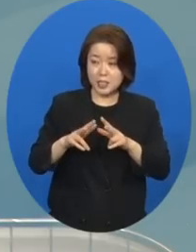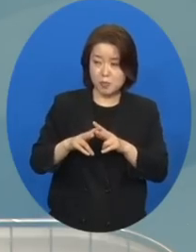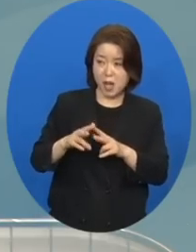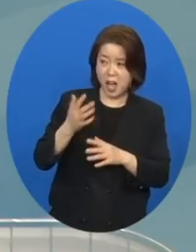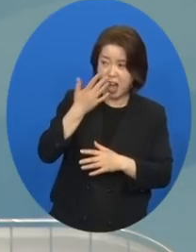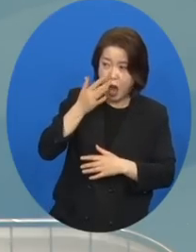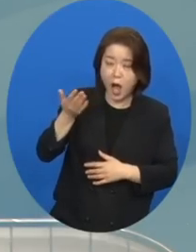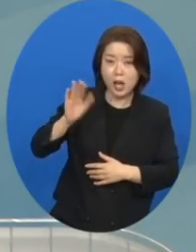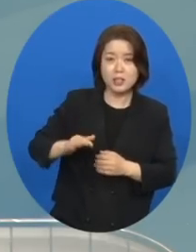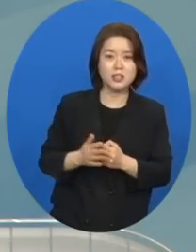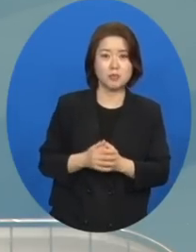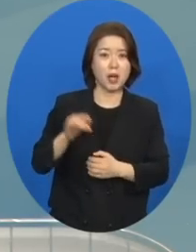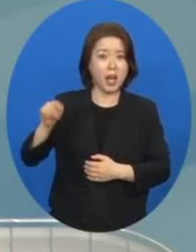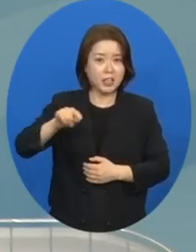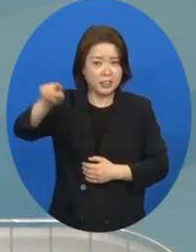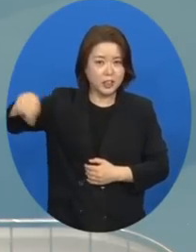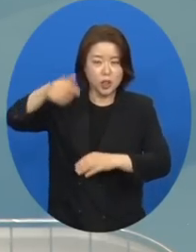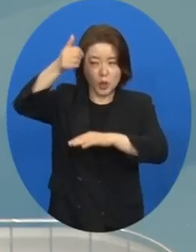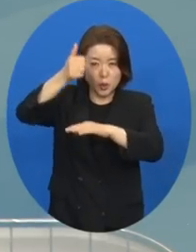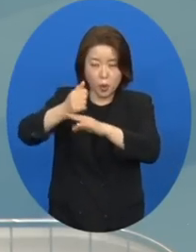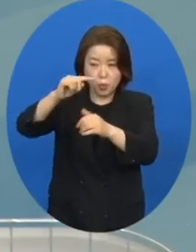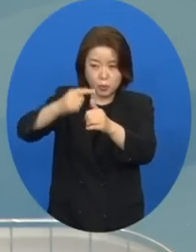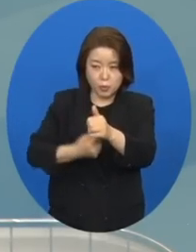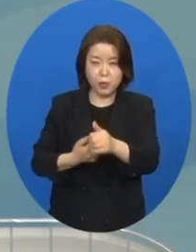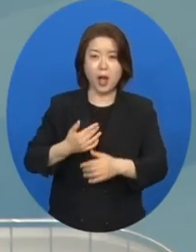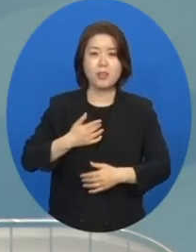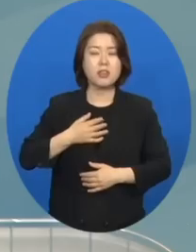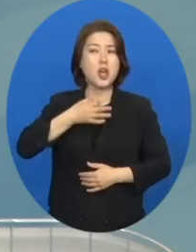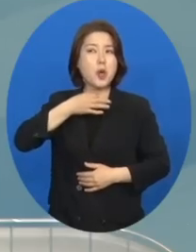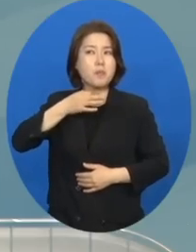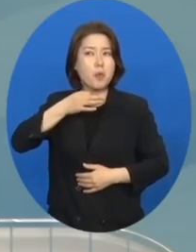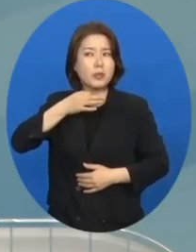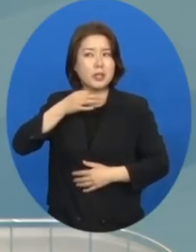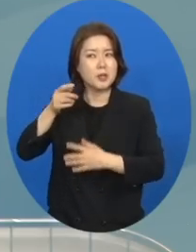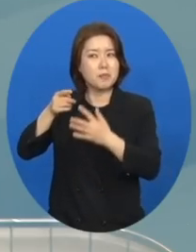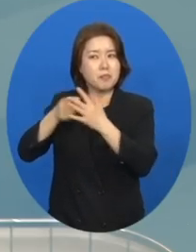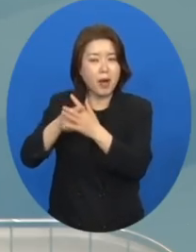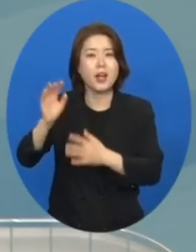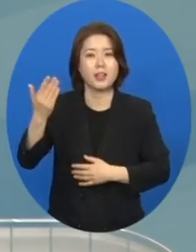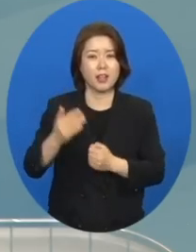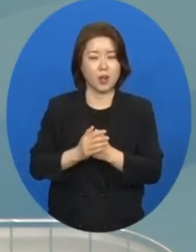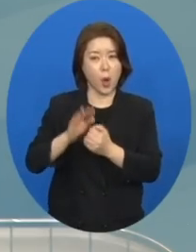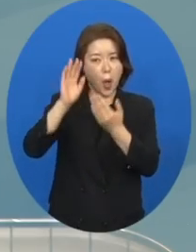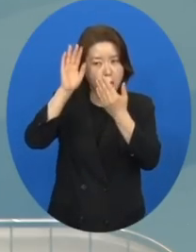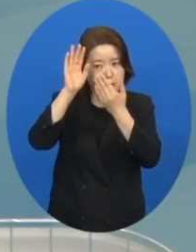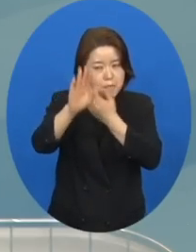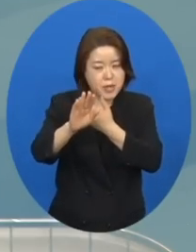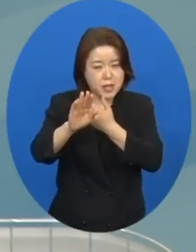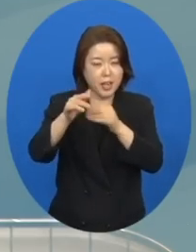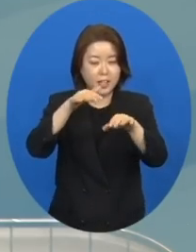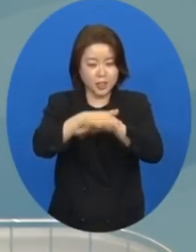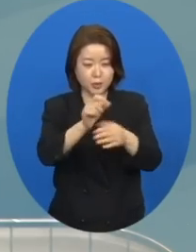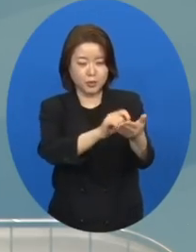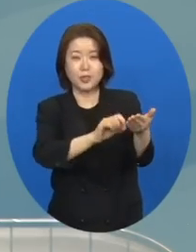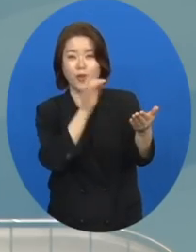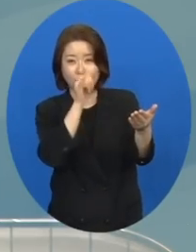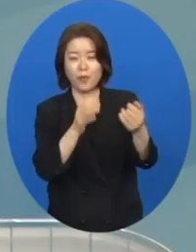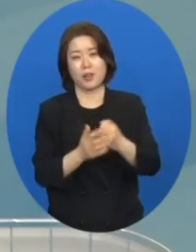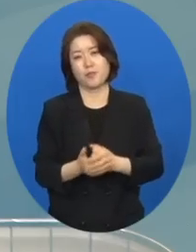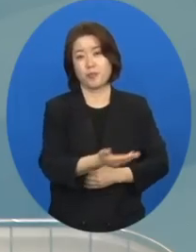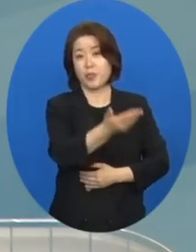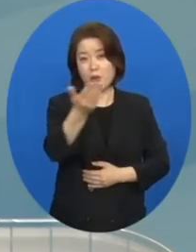못하지만 그래도 결국에는 내 목소리를 알아듣게 페이크 4 미래 영어로 써 써 미래 0 여러분들